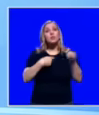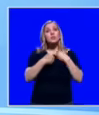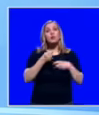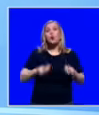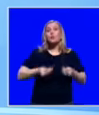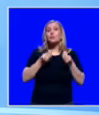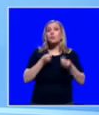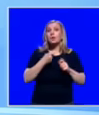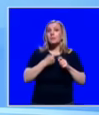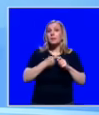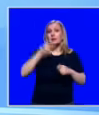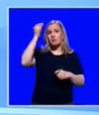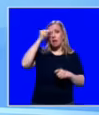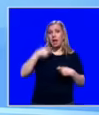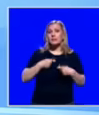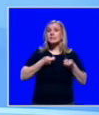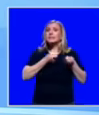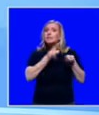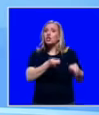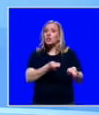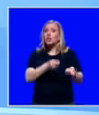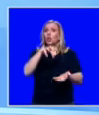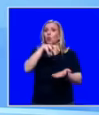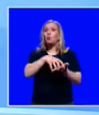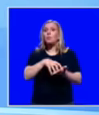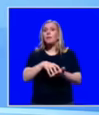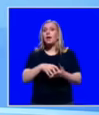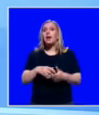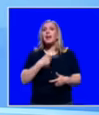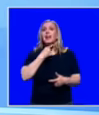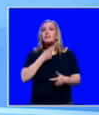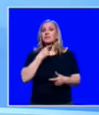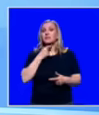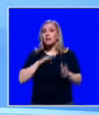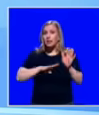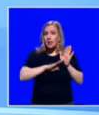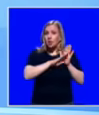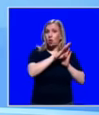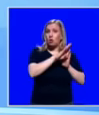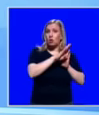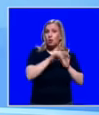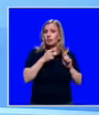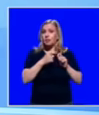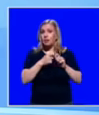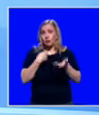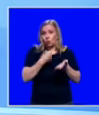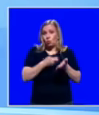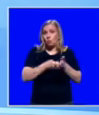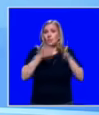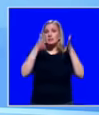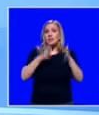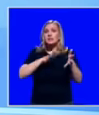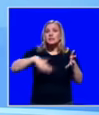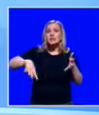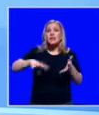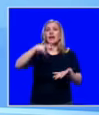България? Издържах ли футболен клуб Левски? Тръгна ли нагоре? Направих ли корекция, каквато няма в света? Купих ли сграда, която е цял